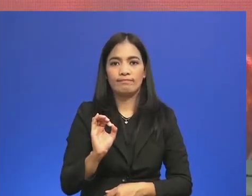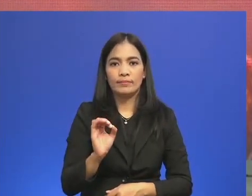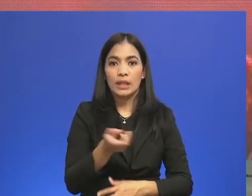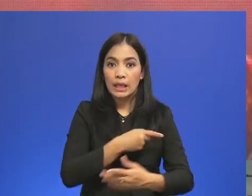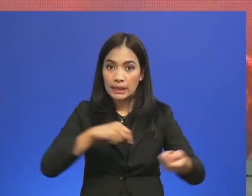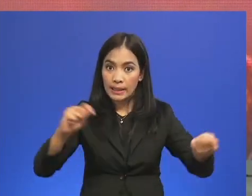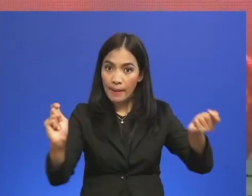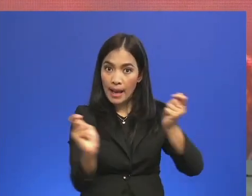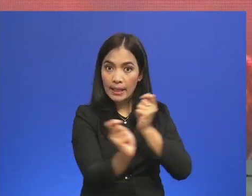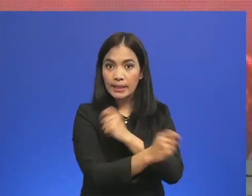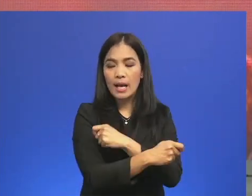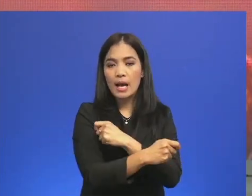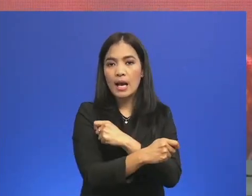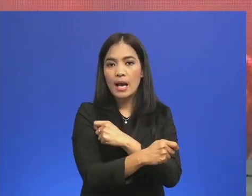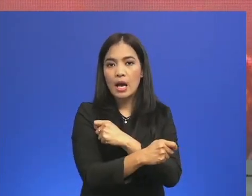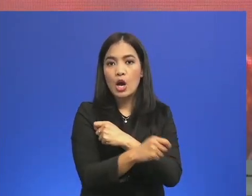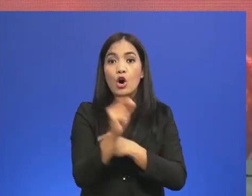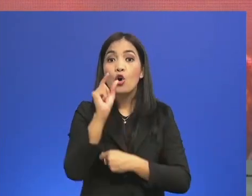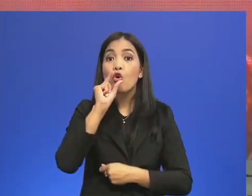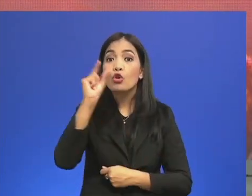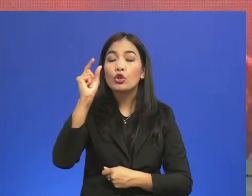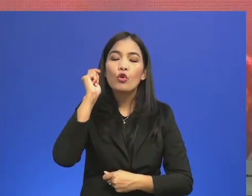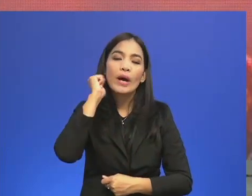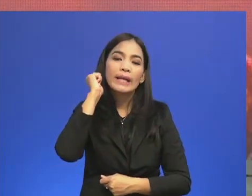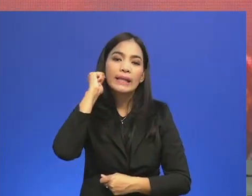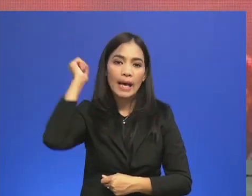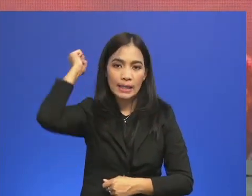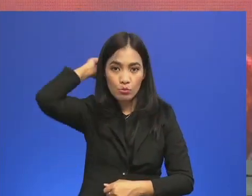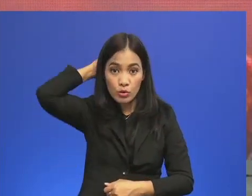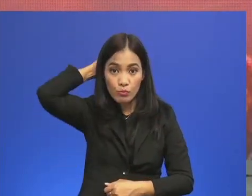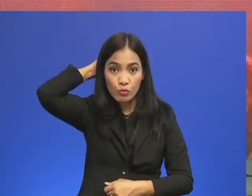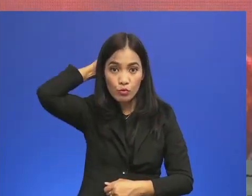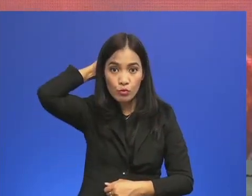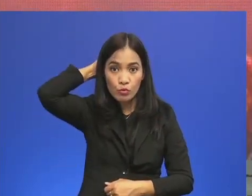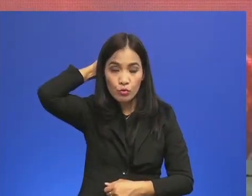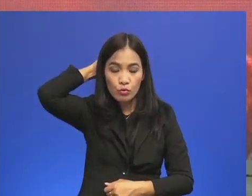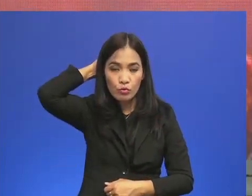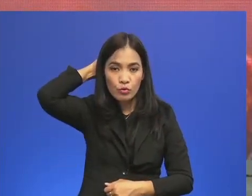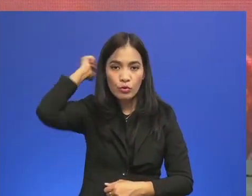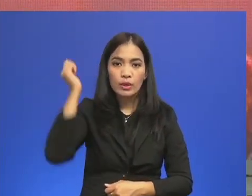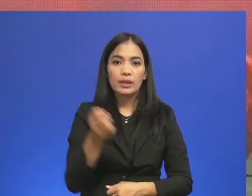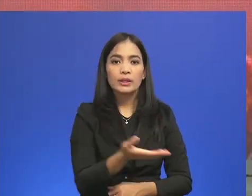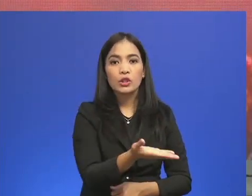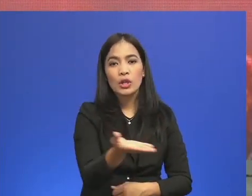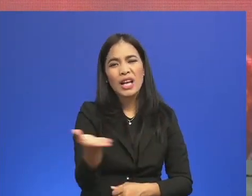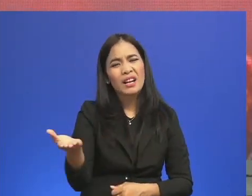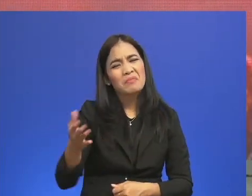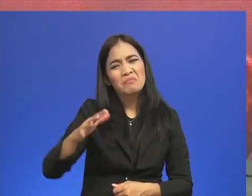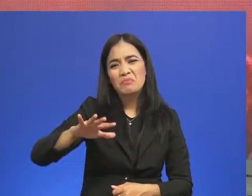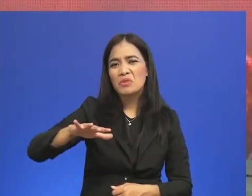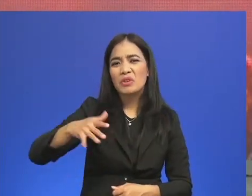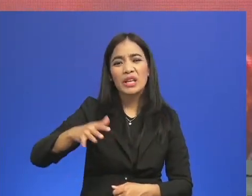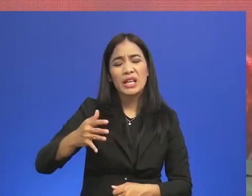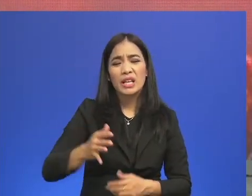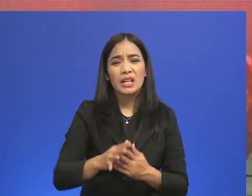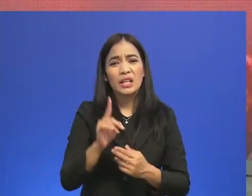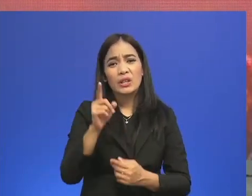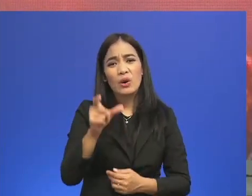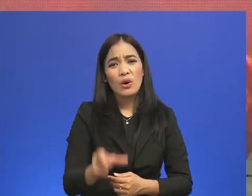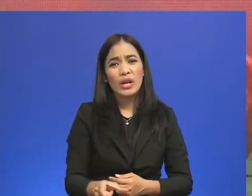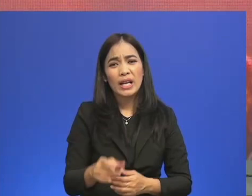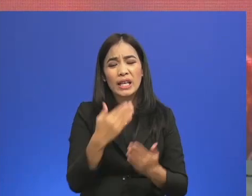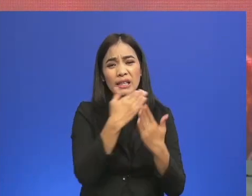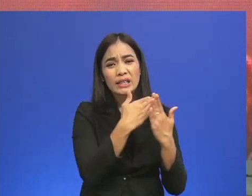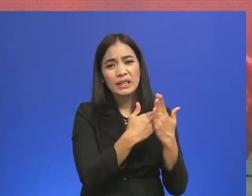Sebaliknya bagi kaum wanita, kaum ibu, saudara mungkin seorang yang